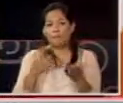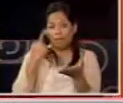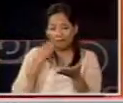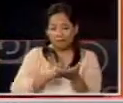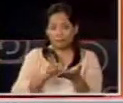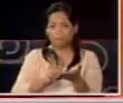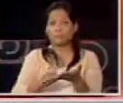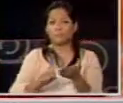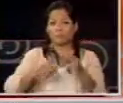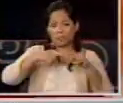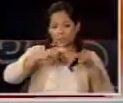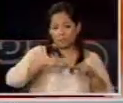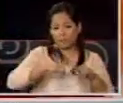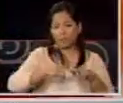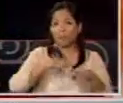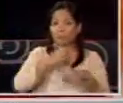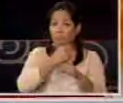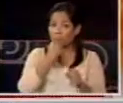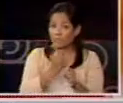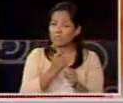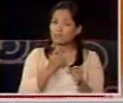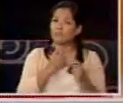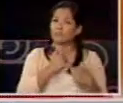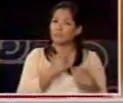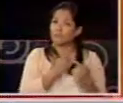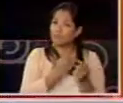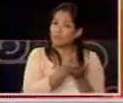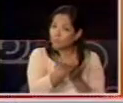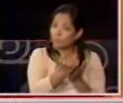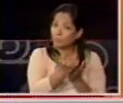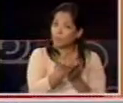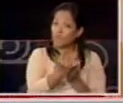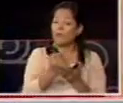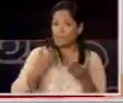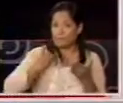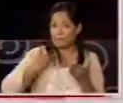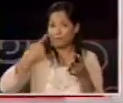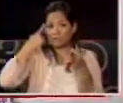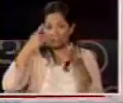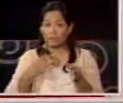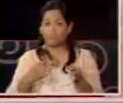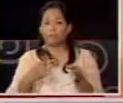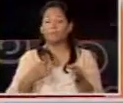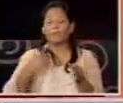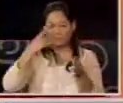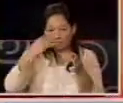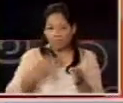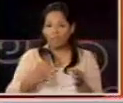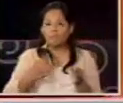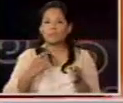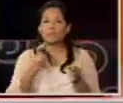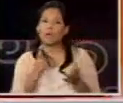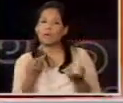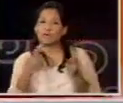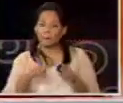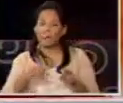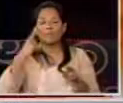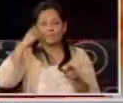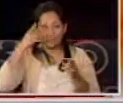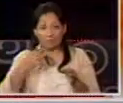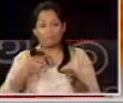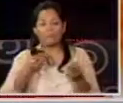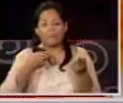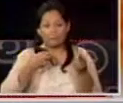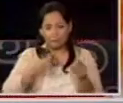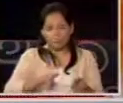para patutuhanan, meron pong desisyon. Ito pong desisyon, ganito po ang nangyari. Ito pong desisyon, ito po ang naging